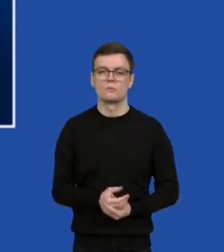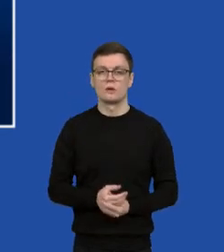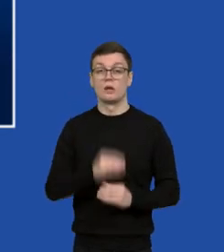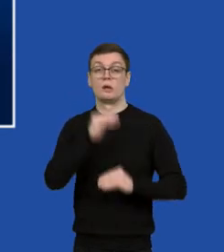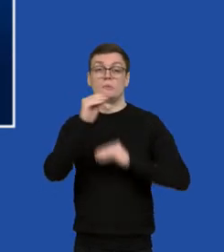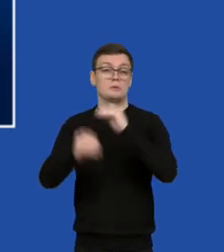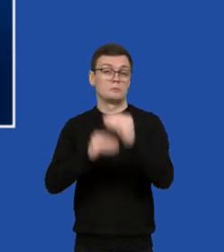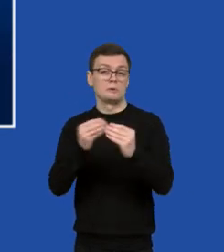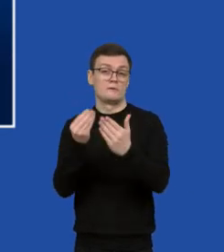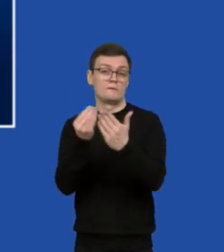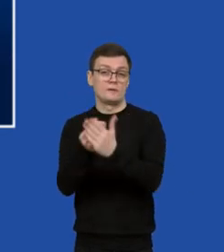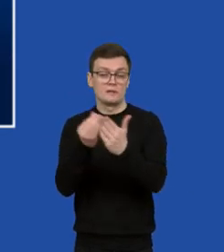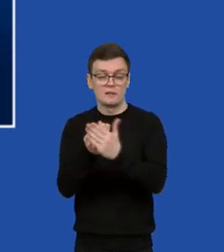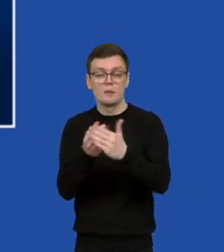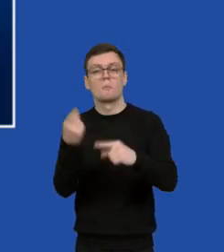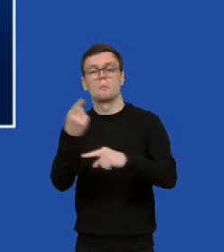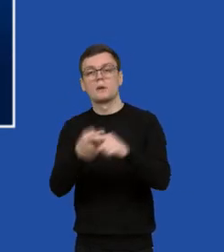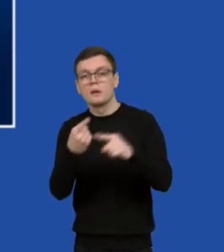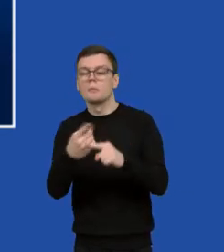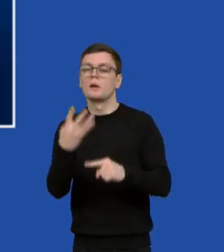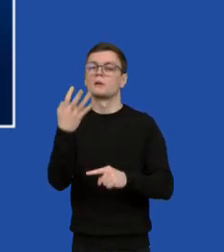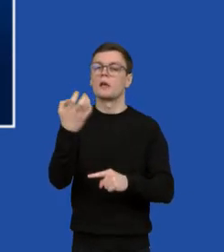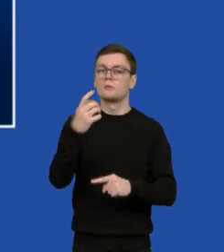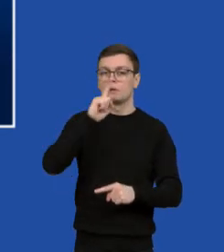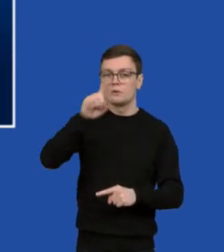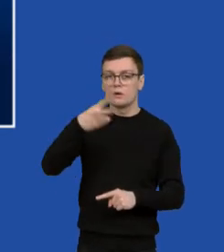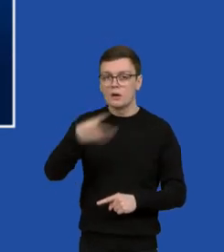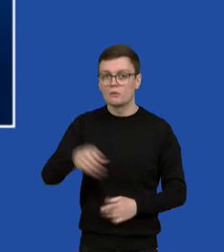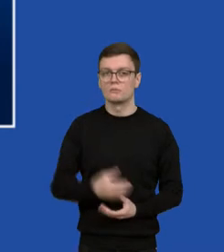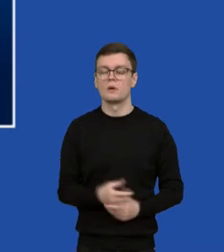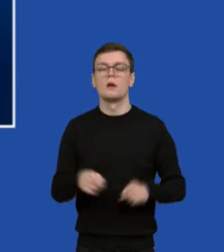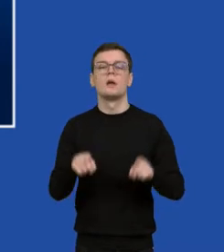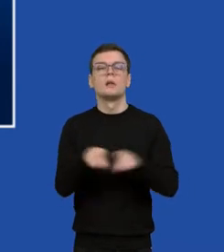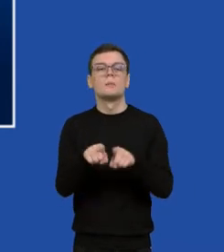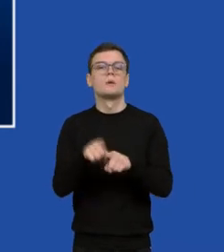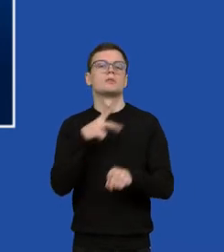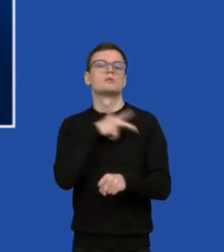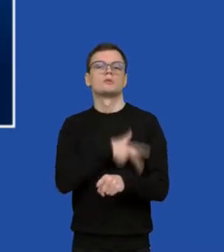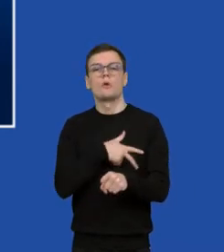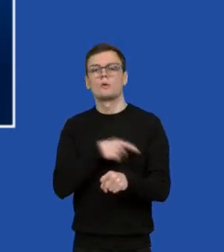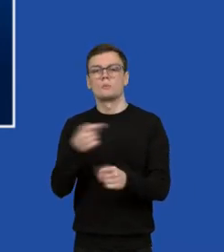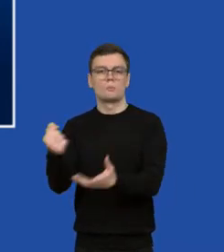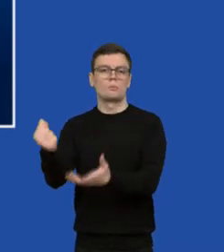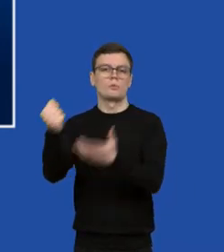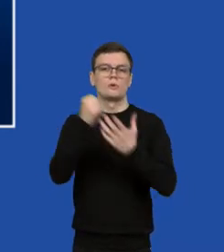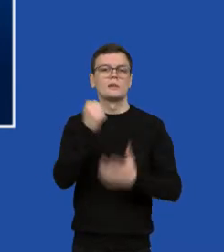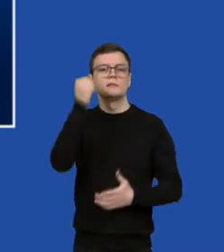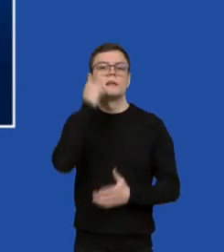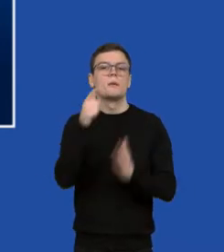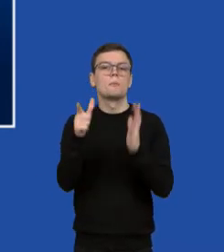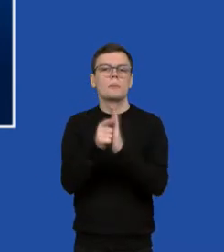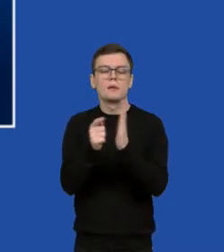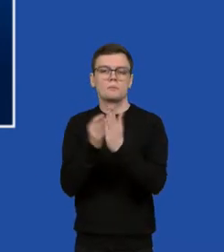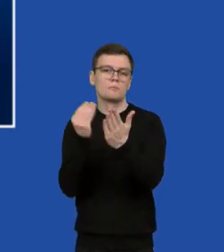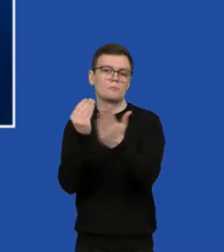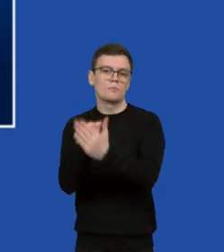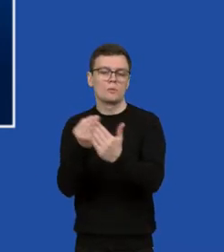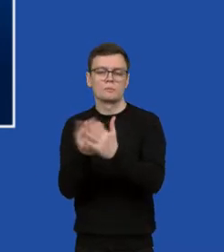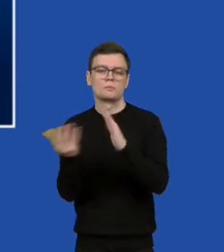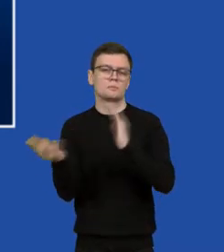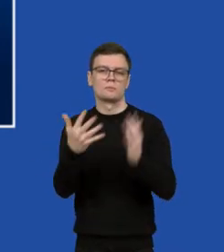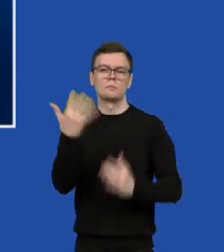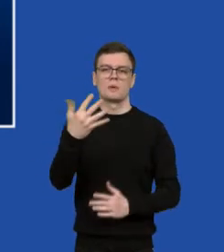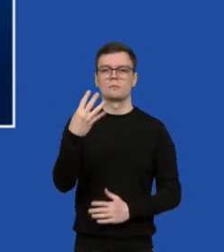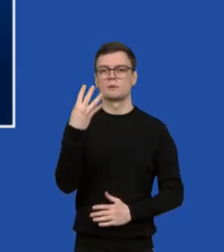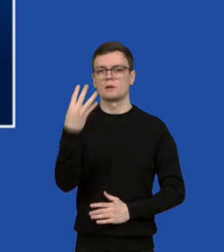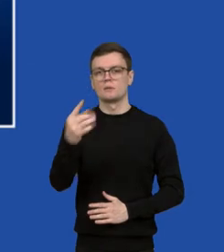suformuotos finansinės priemonės 400 milijonų eurų, na ir sodros biudžeto lėšos, kurios bus skirtos senatvės pensijoms mokėti, beveik